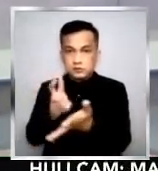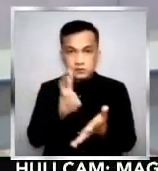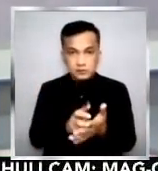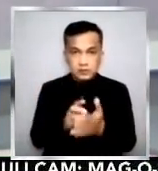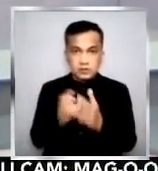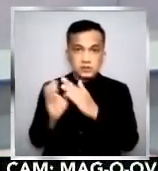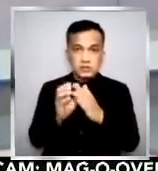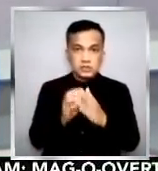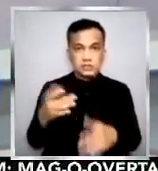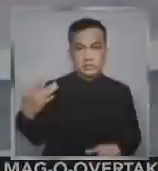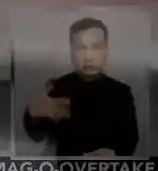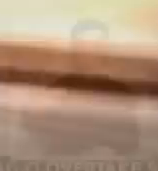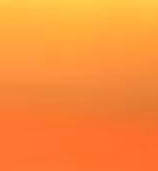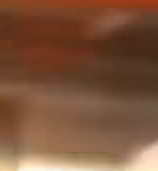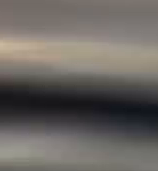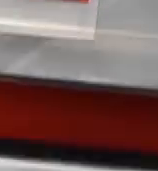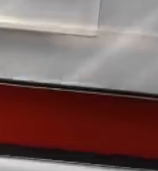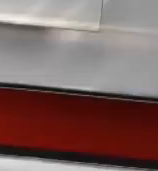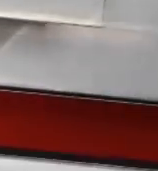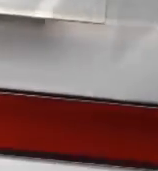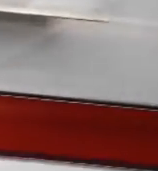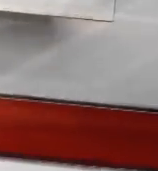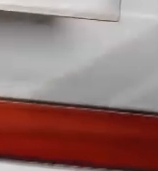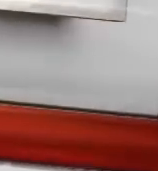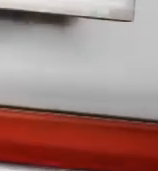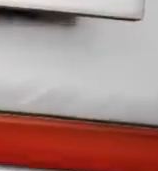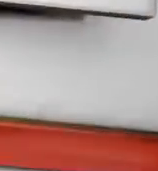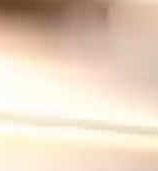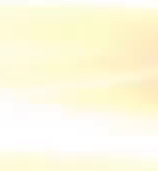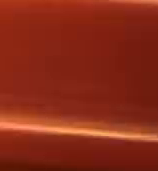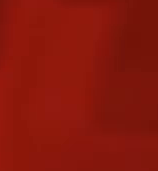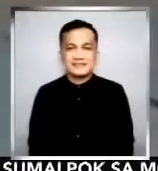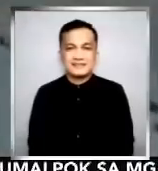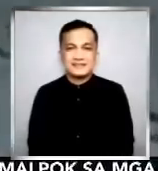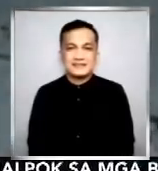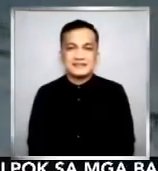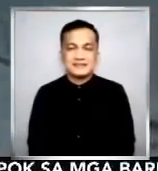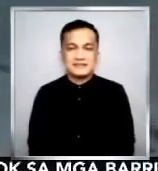sa eksklusibong pagtuto ni John Consuelo.